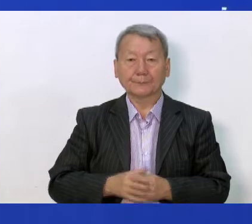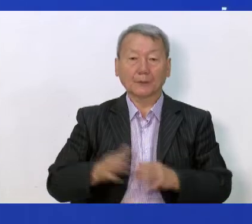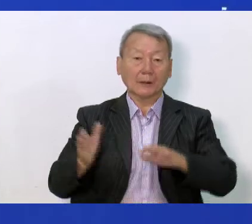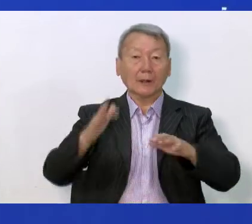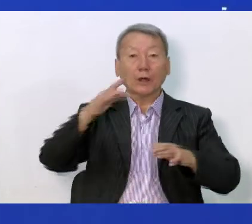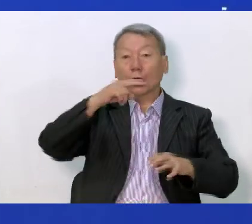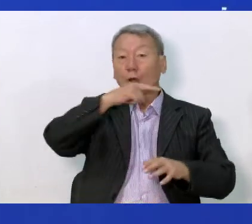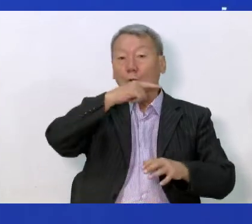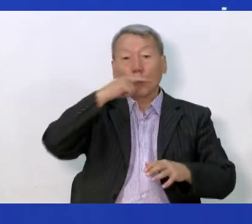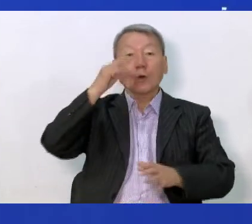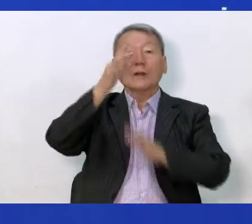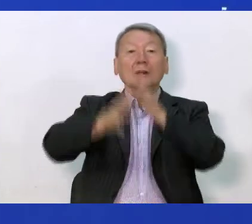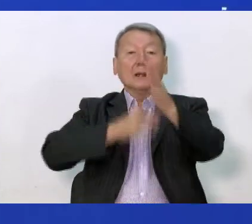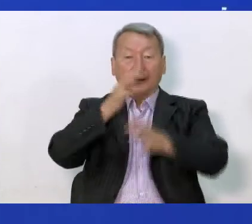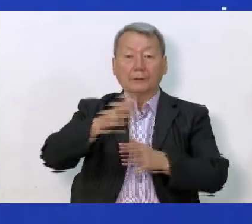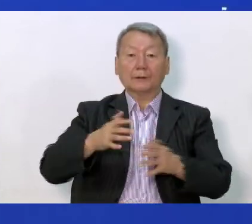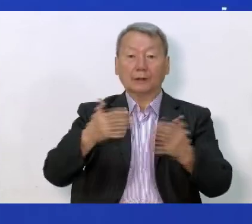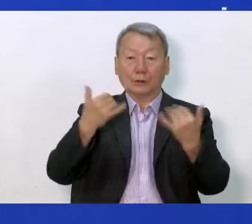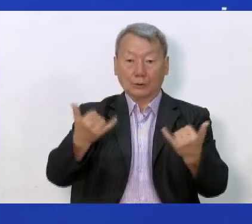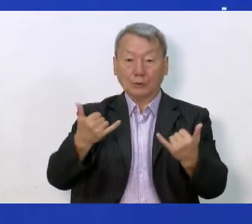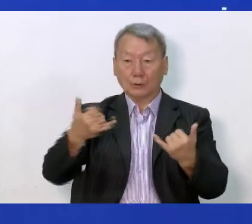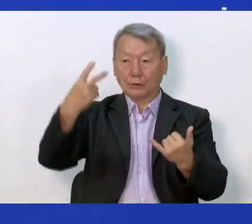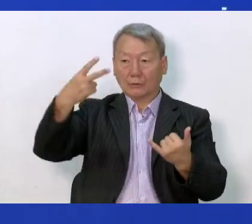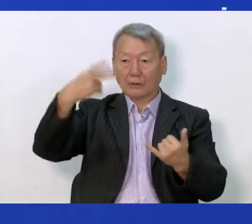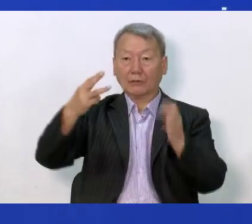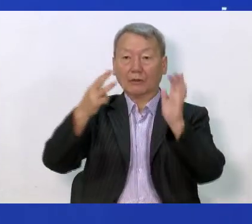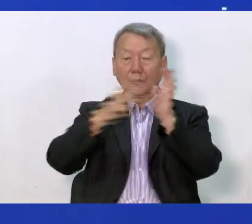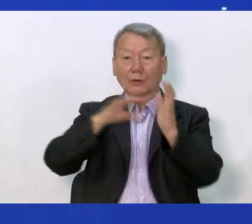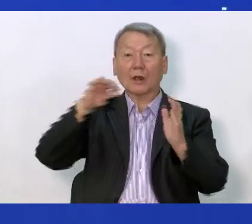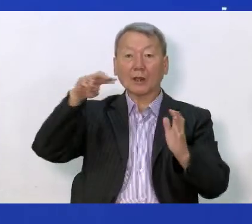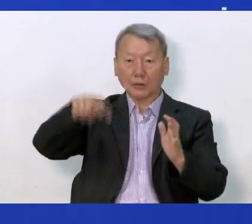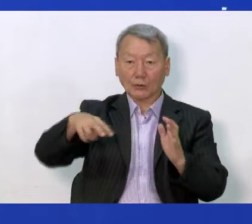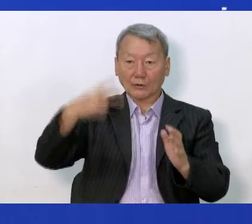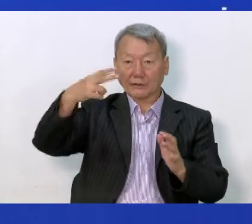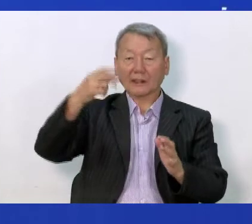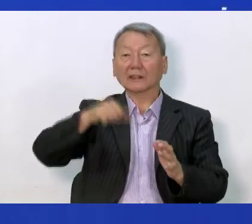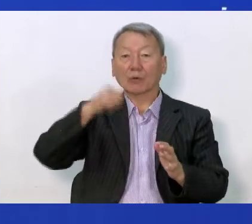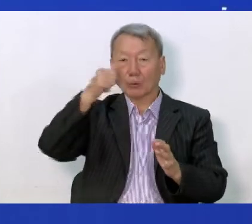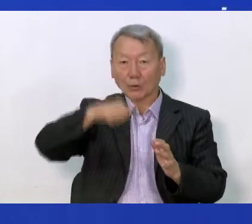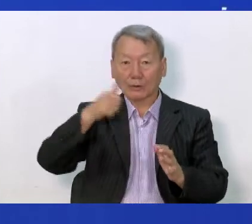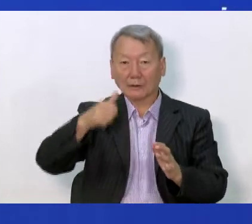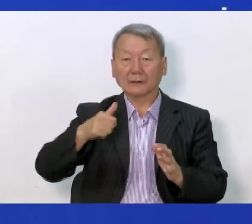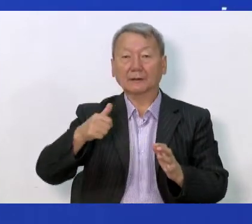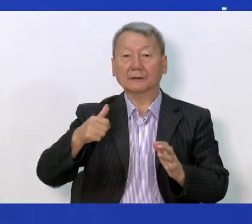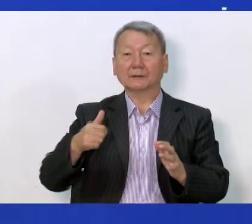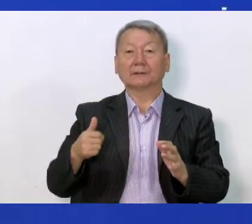Согласно статистической информации на 28 июля 2020 года